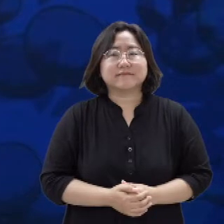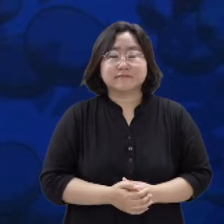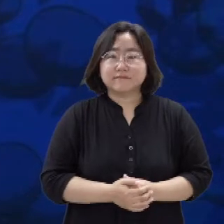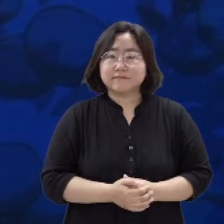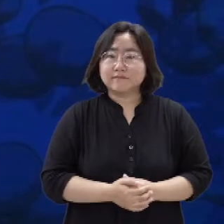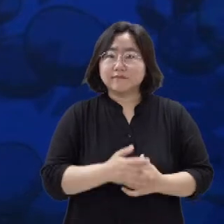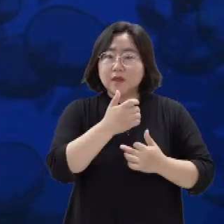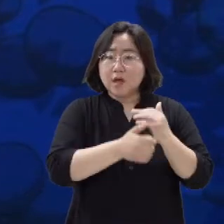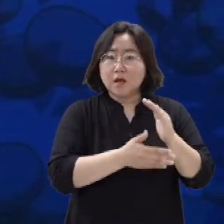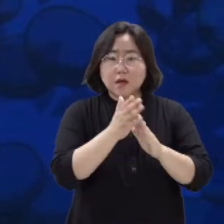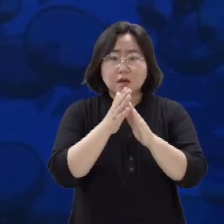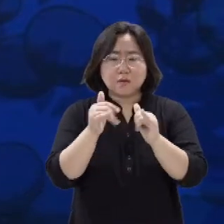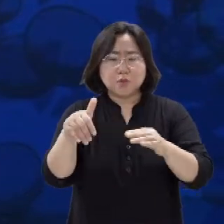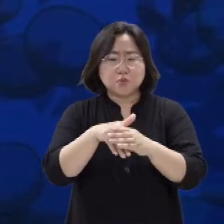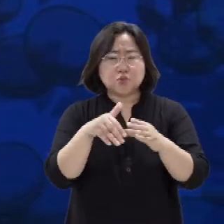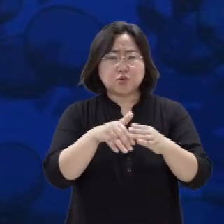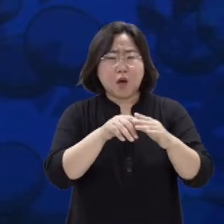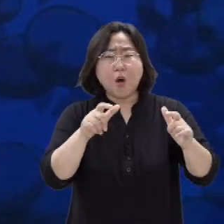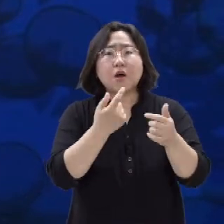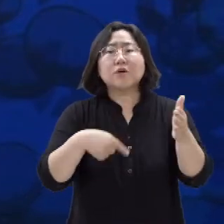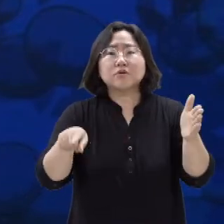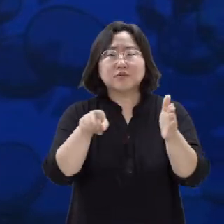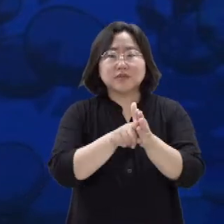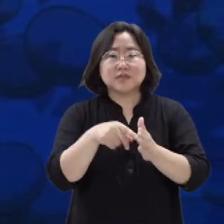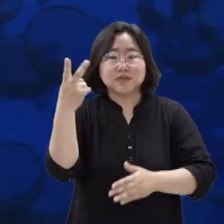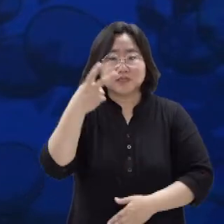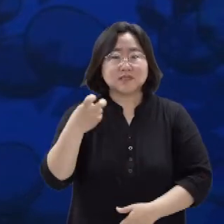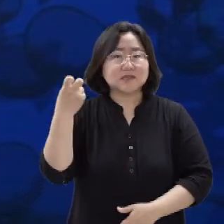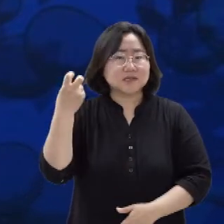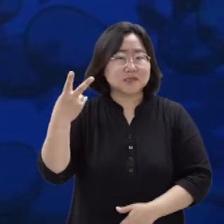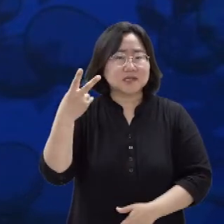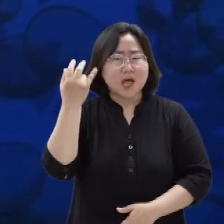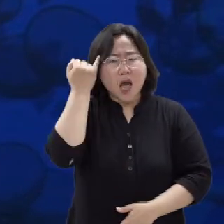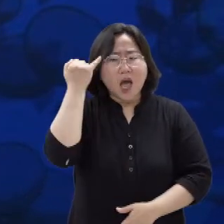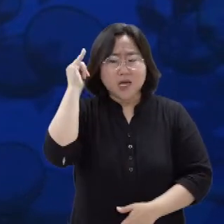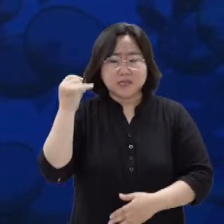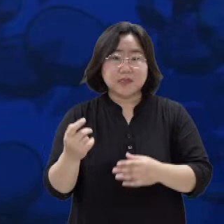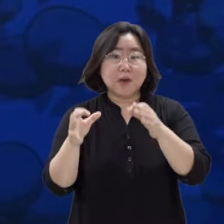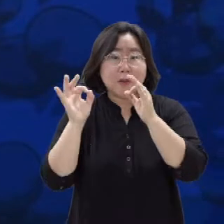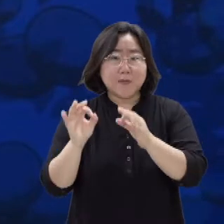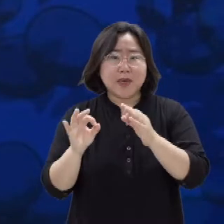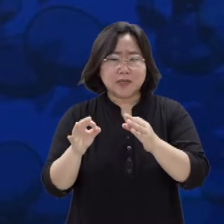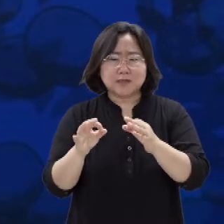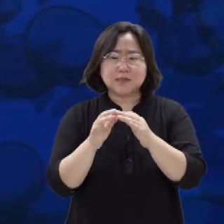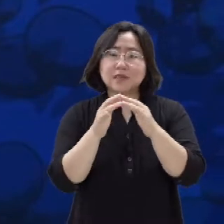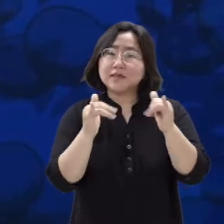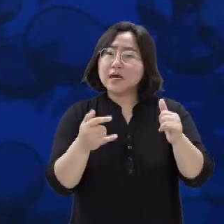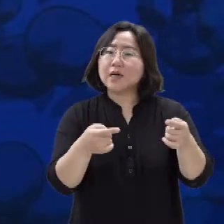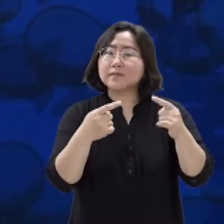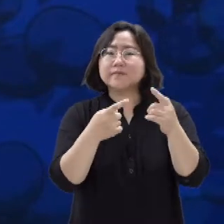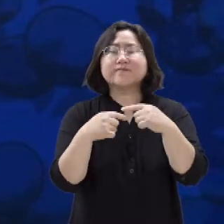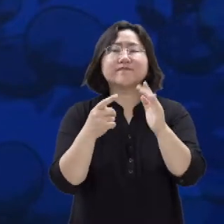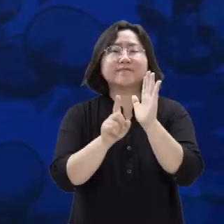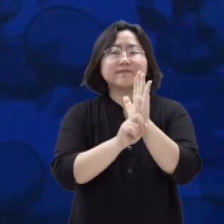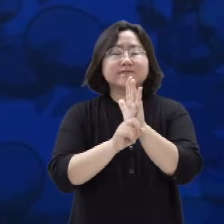서귀포시가 시민문화 활성화를 위한 2022 시민 아이디어 뱅크 사업 참가자를 모집합니다.